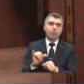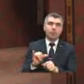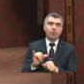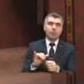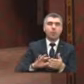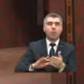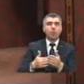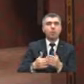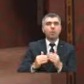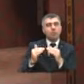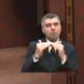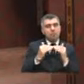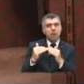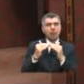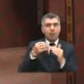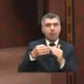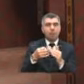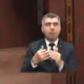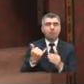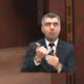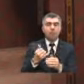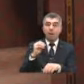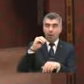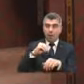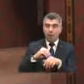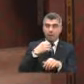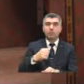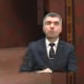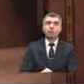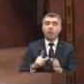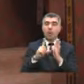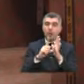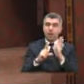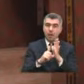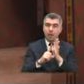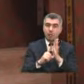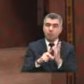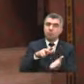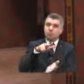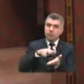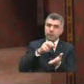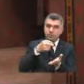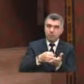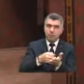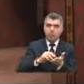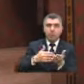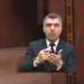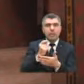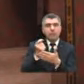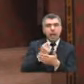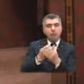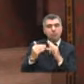ديال تا واحد، ويكون تكافؤ الفرص. ونعاود نذكر بأن القانون طبق، وما عندنا حتى شي طلب في الوزارة اللي